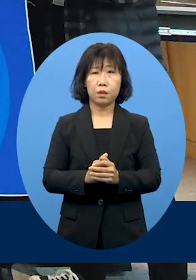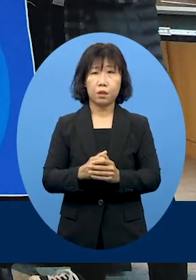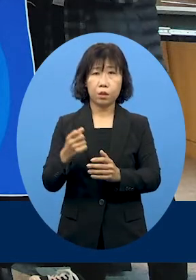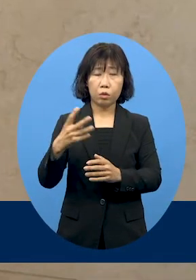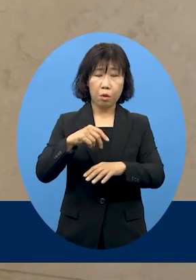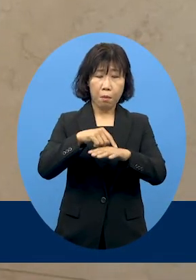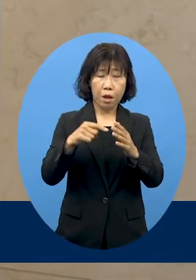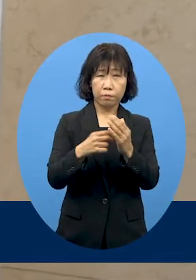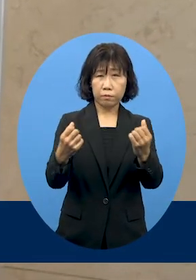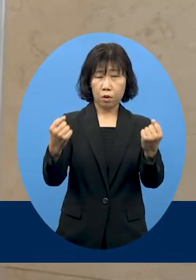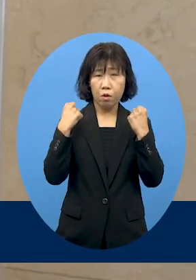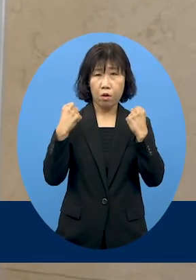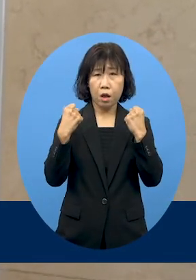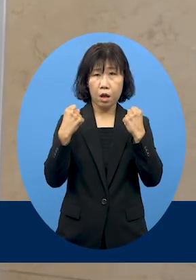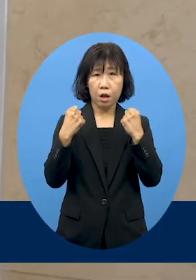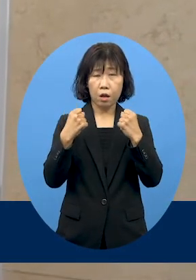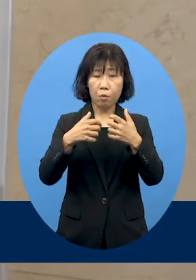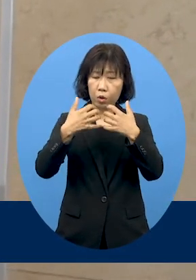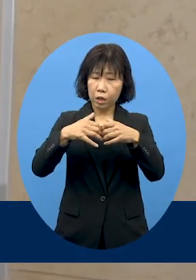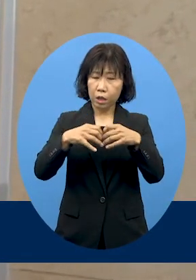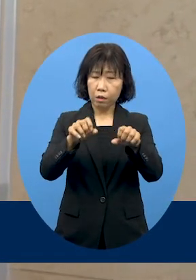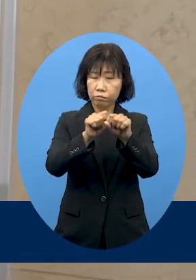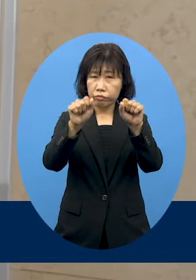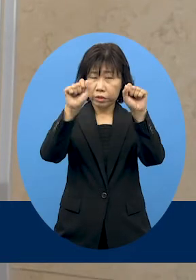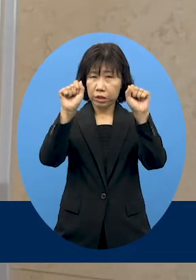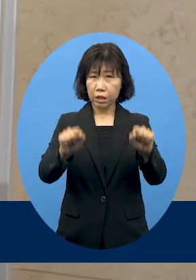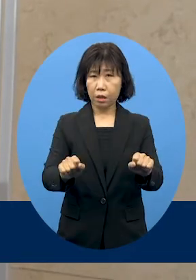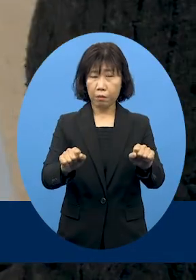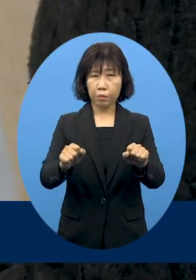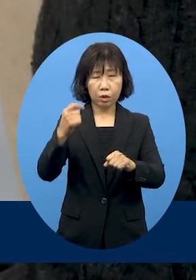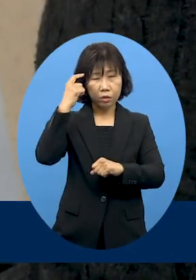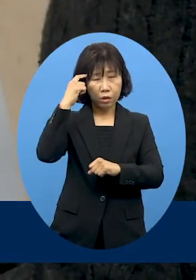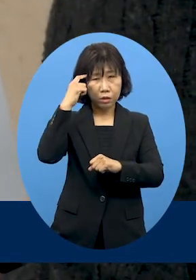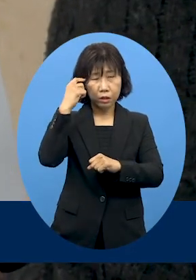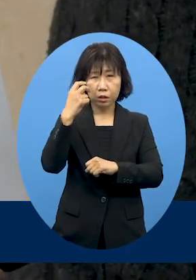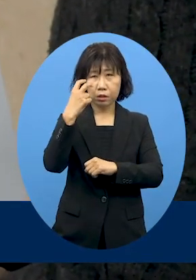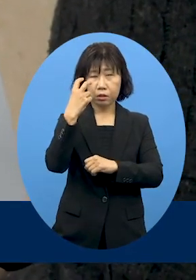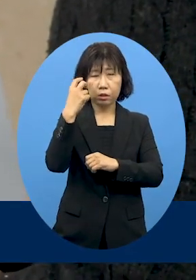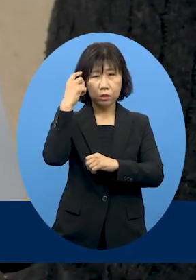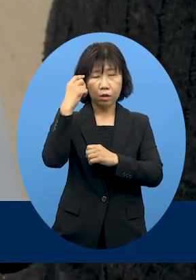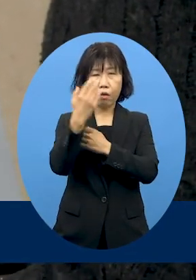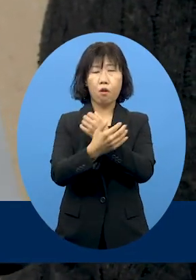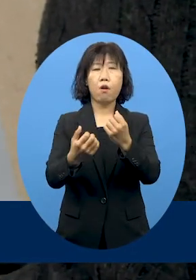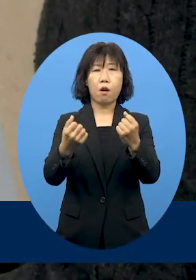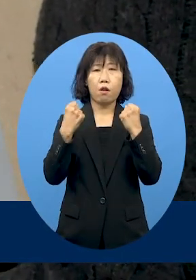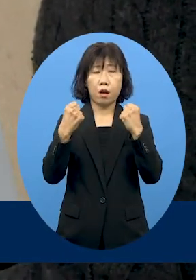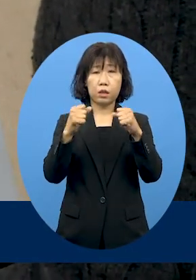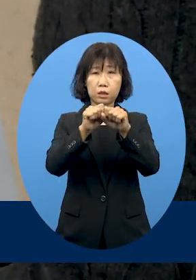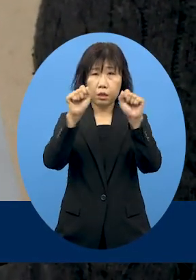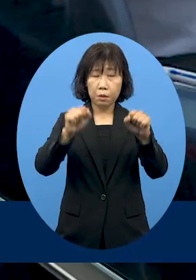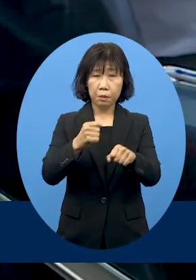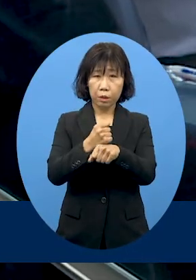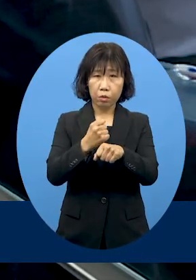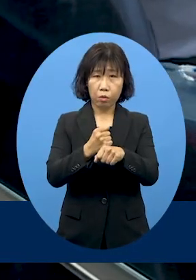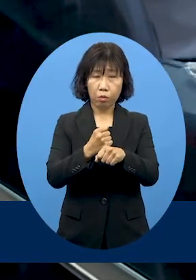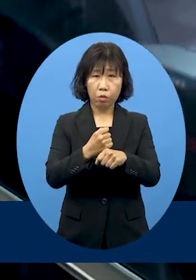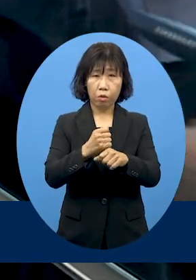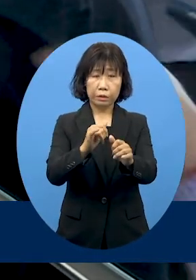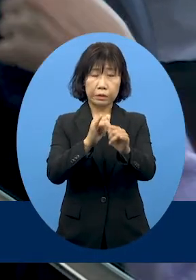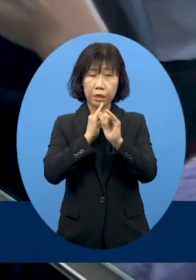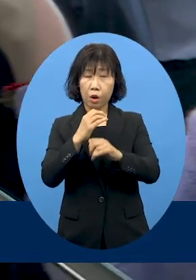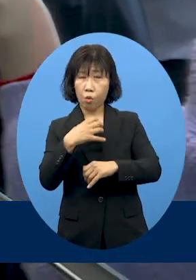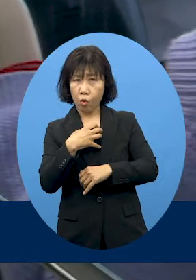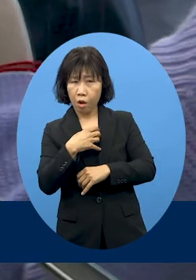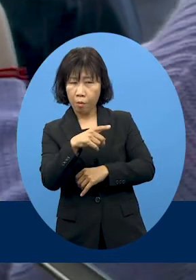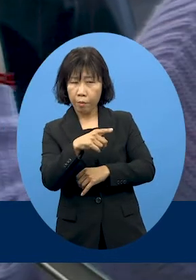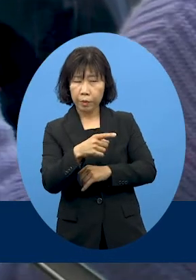개최했습니다. 또한 마음건강 모임 검진기를 통한 스마트 정신건강 검진 시스템을 구축하고 자살